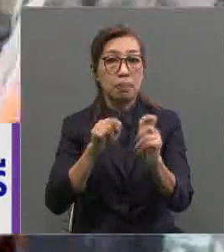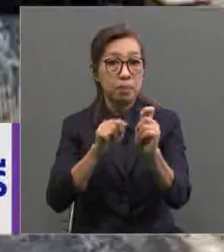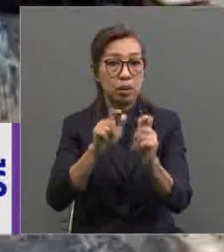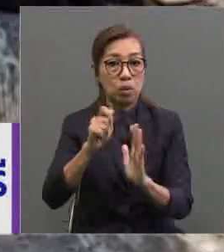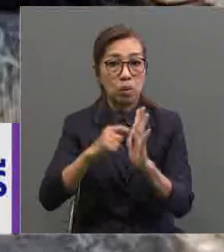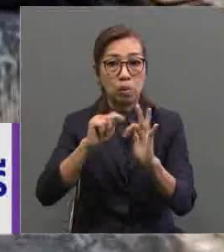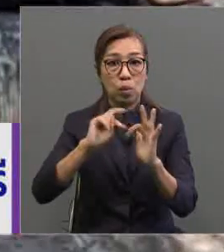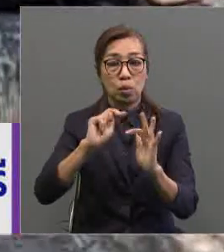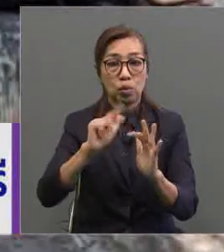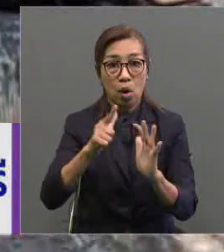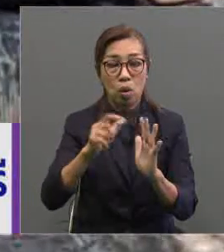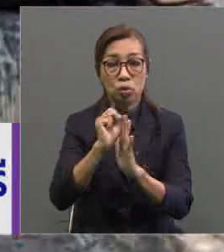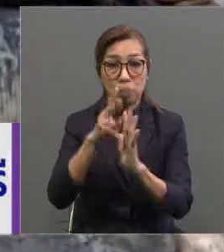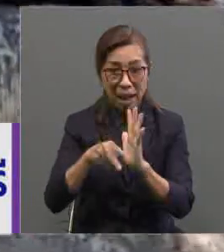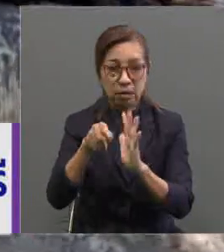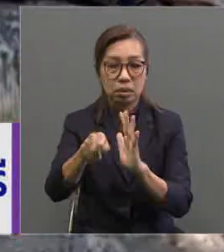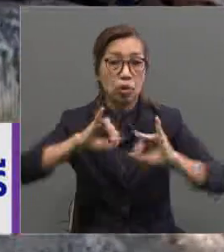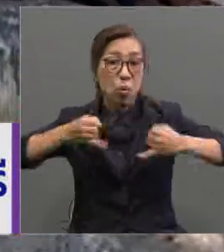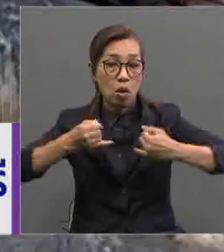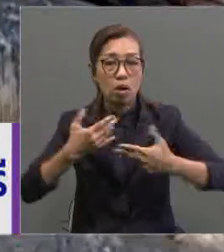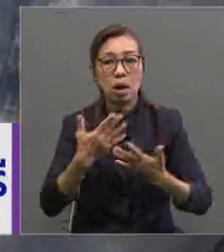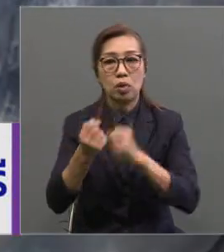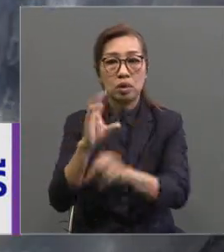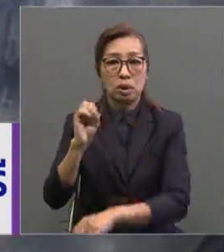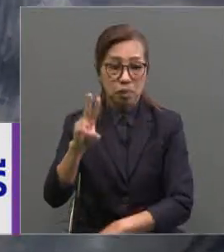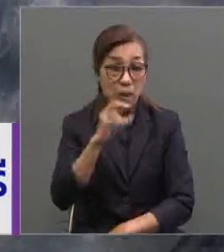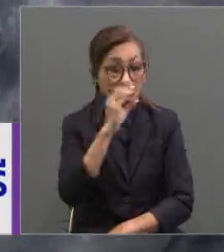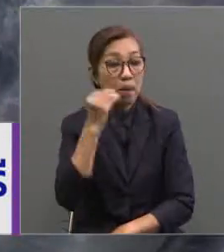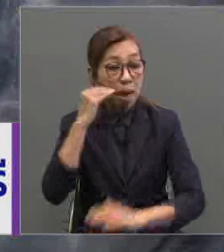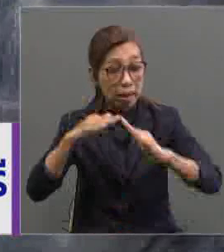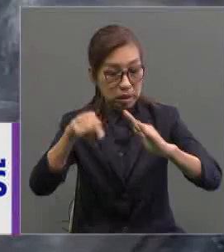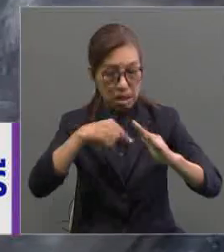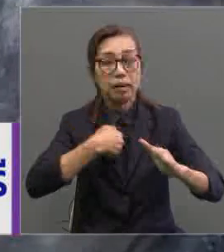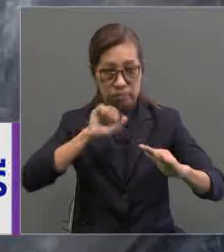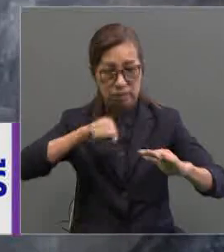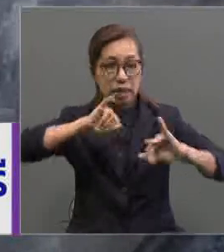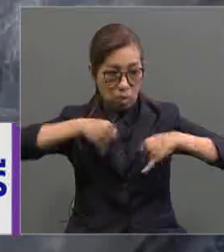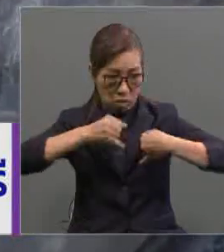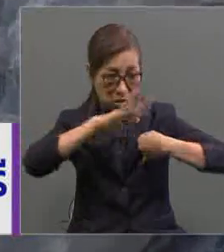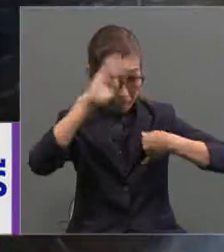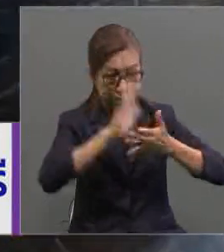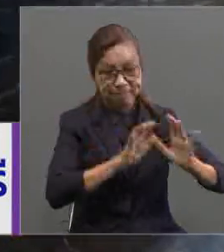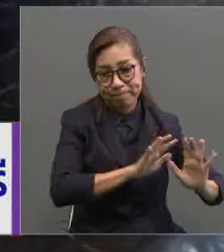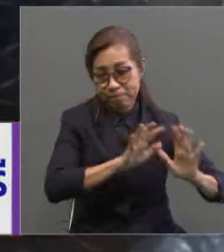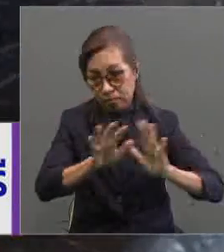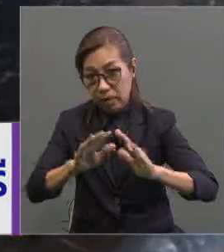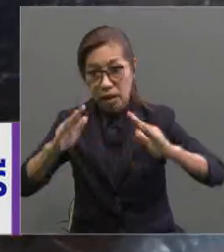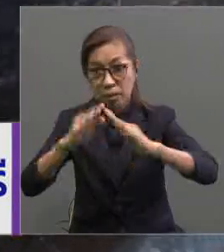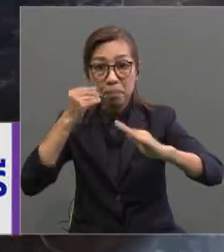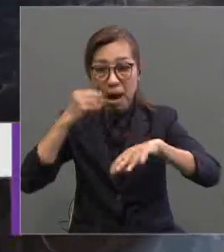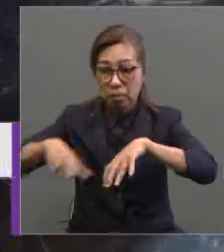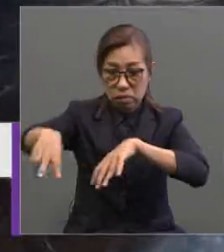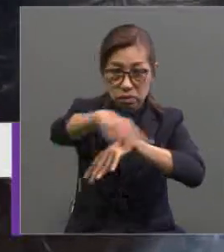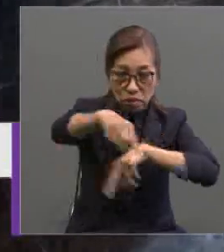นี่แหละค่ะอายุ 73ปีเขาก็รับนะบอกว่าเป็นเจ้าของบ้านหลังดังกล่าวก็พาเจ้าหน้าที่เนี่ยไปตรวจสอบภายในบริเวณ